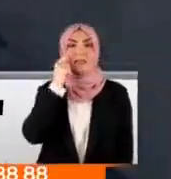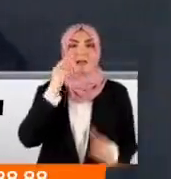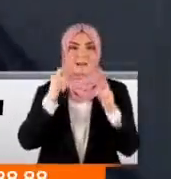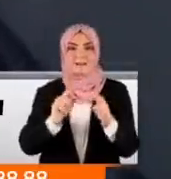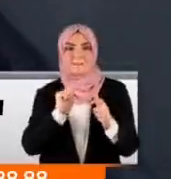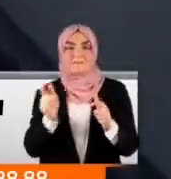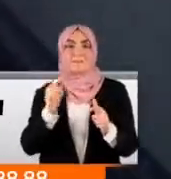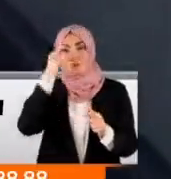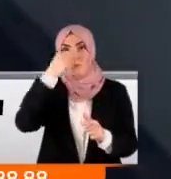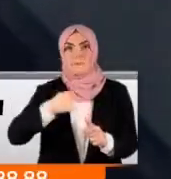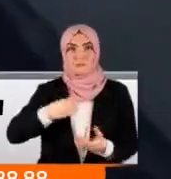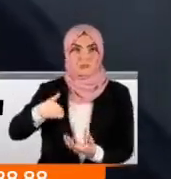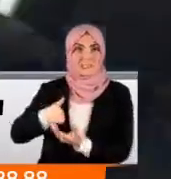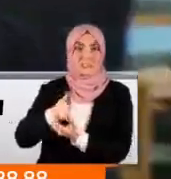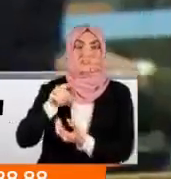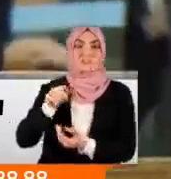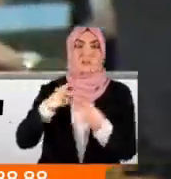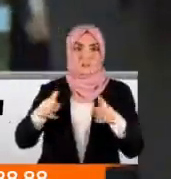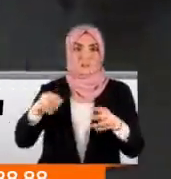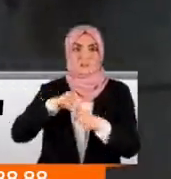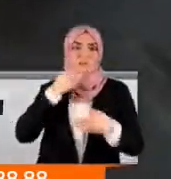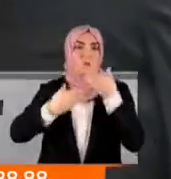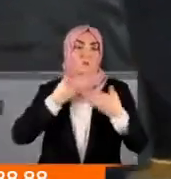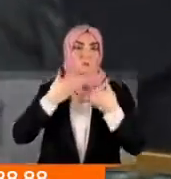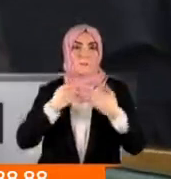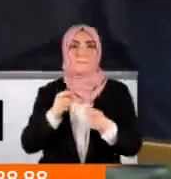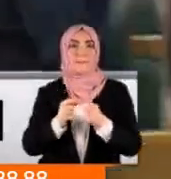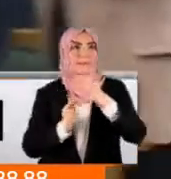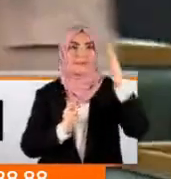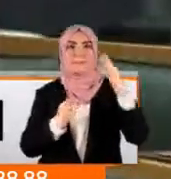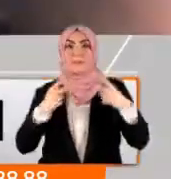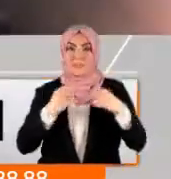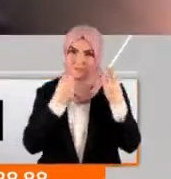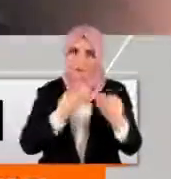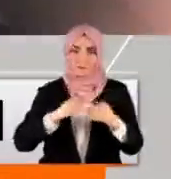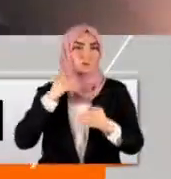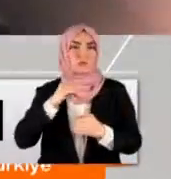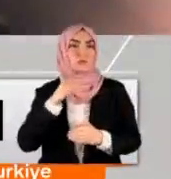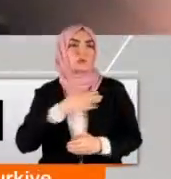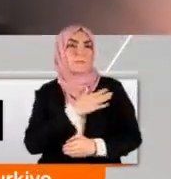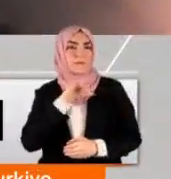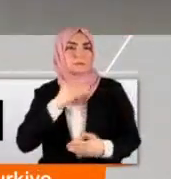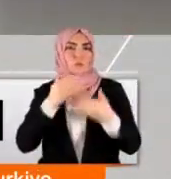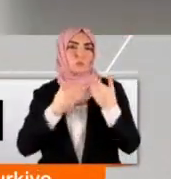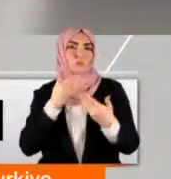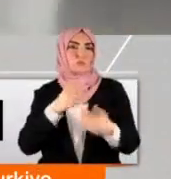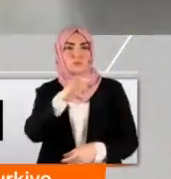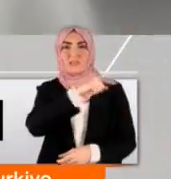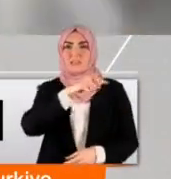geçişinin açılışında konuştu. Batı'ya verdiği bu mesajın ardından sözü CHP'ye getirdi. Kendi işlerindeki